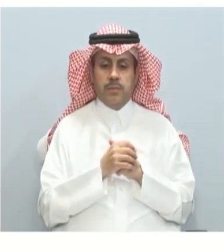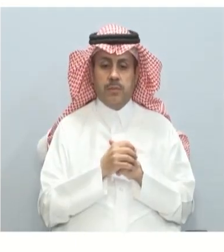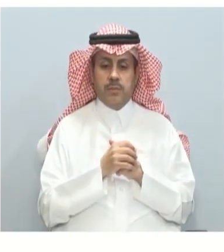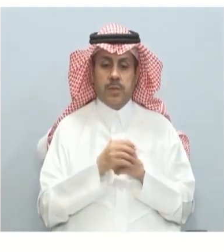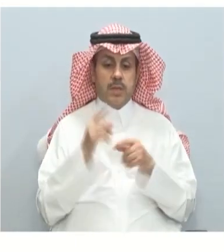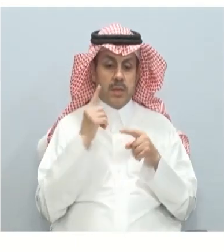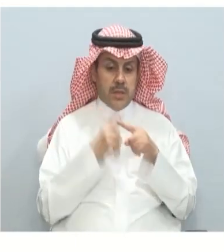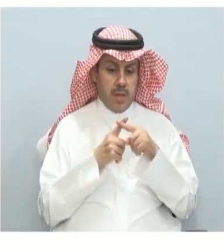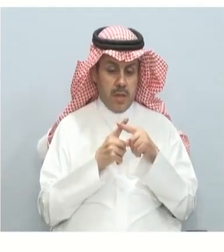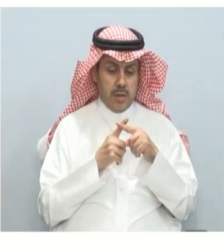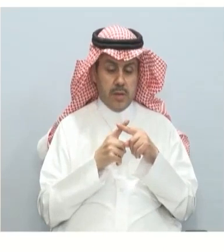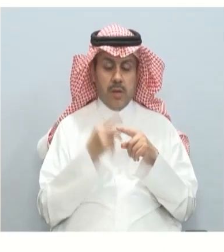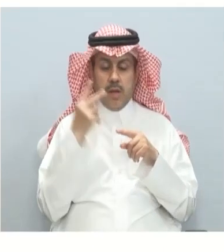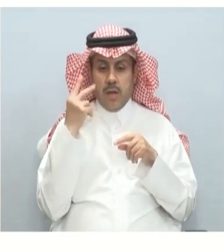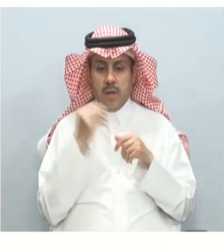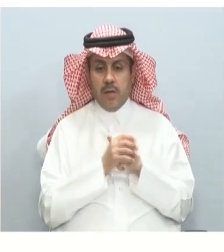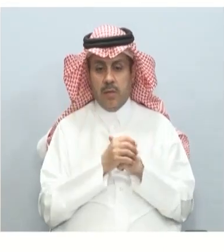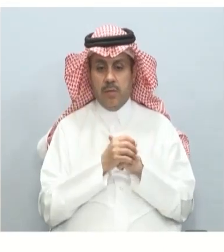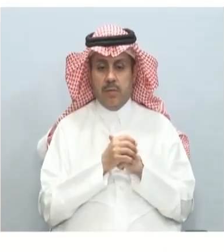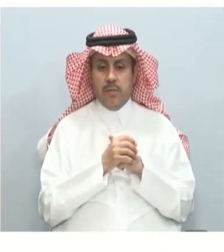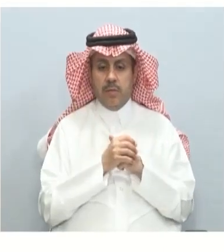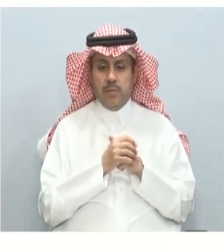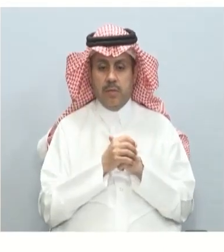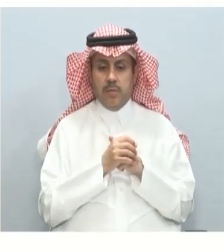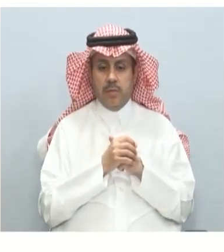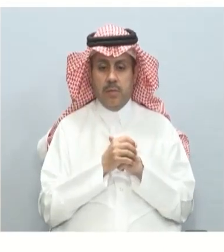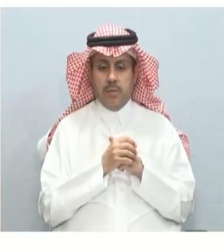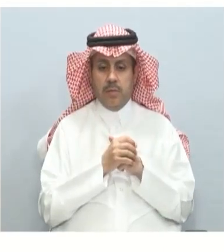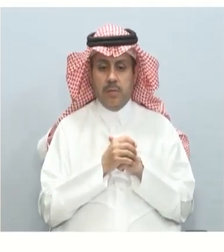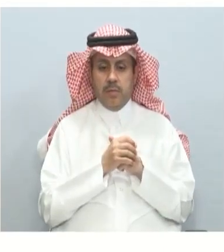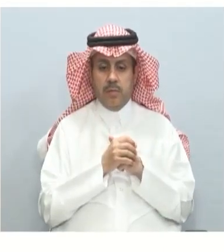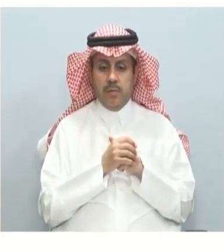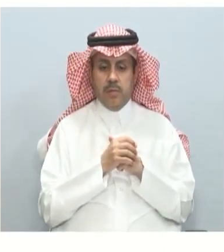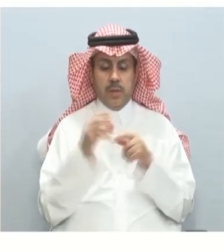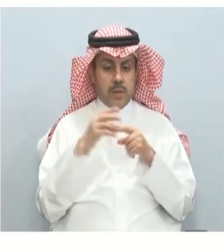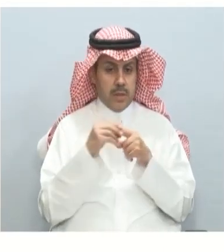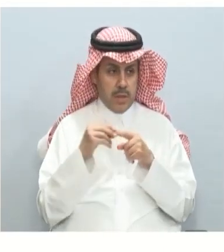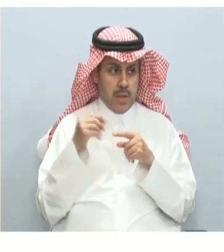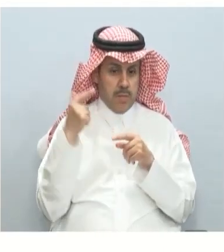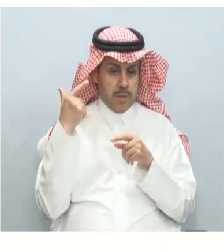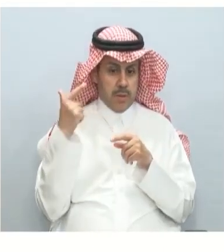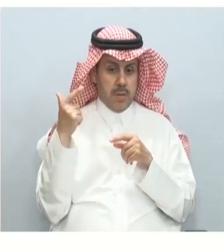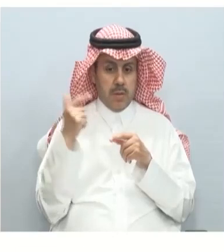2 راح يكون الناتج سالب سالب